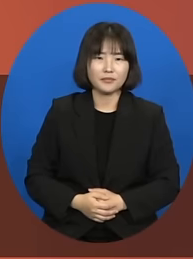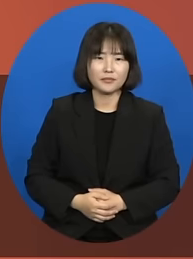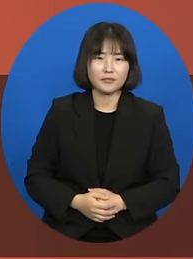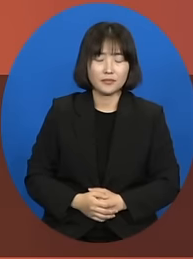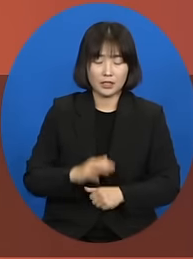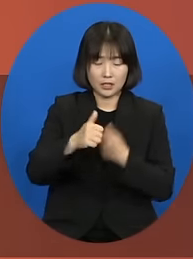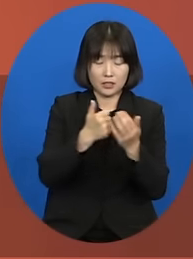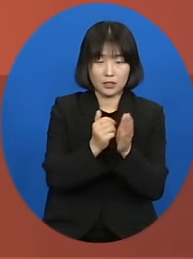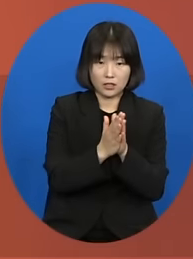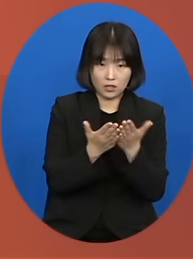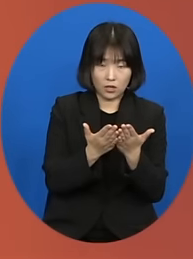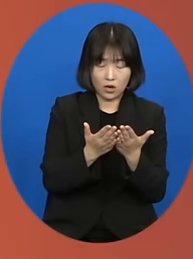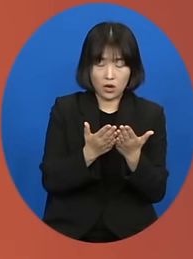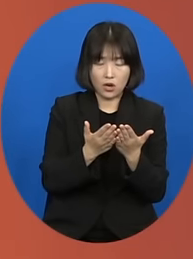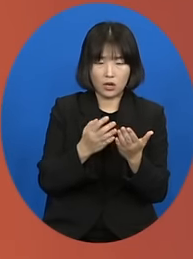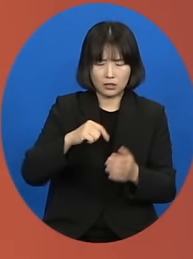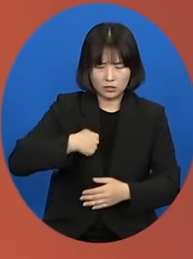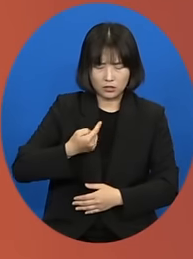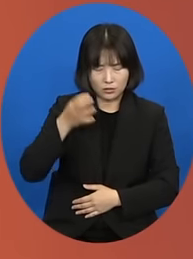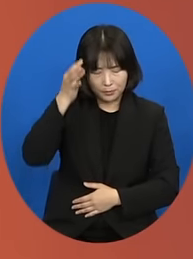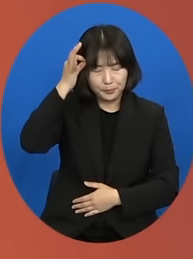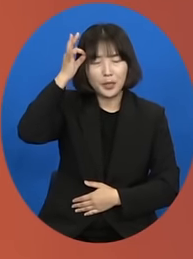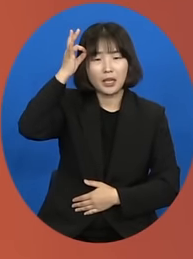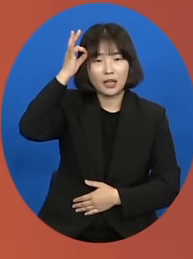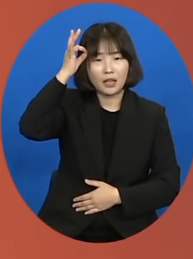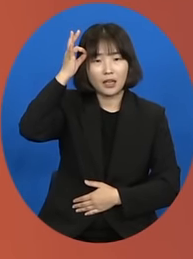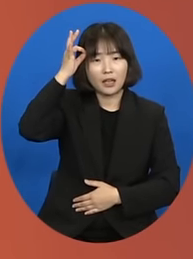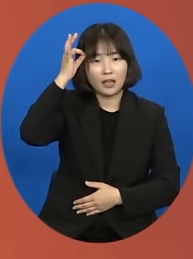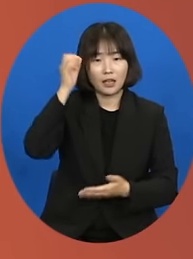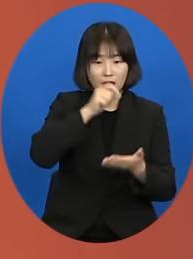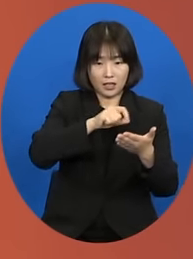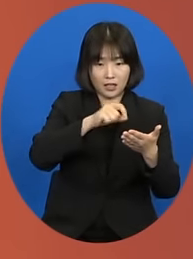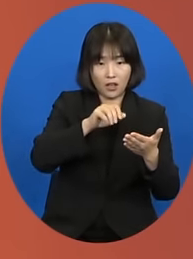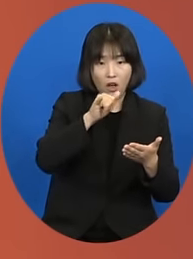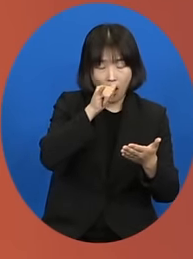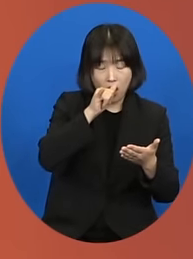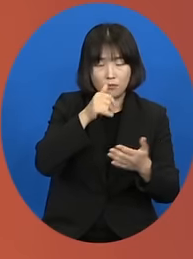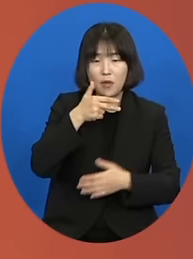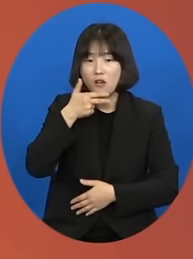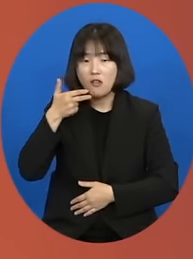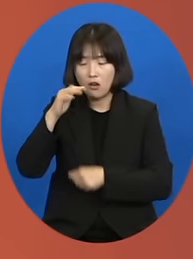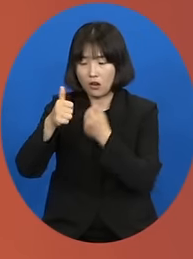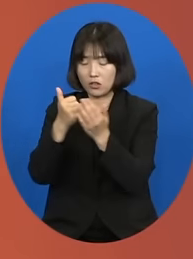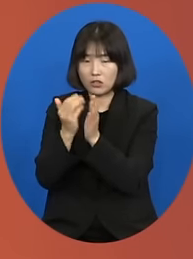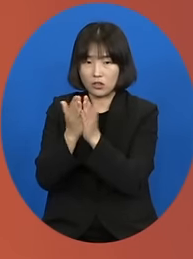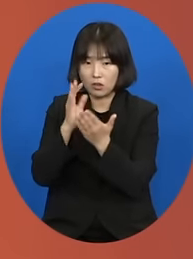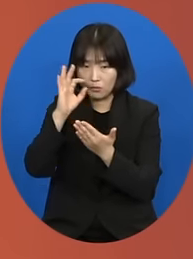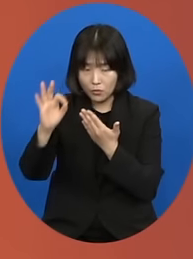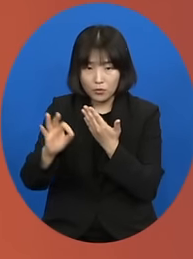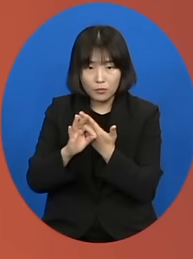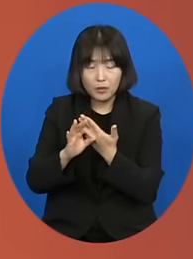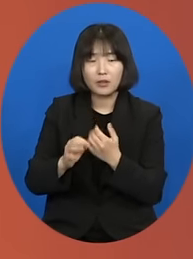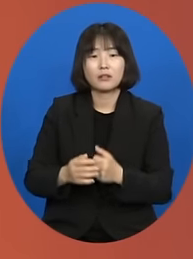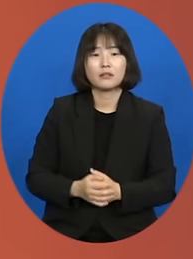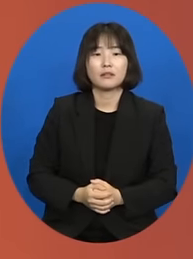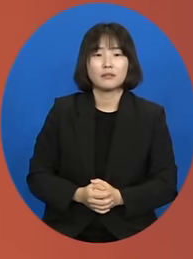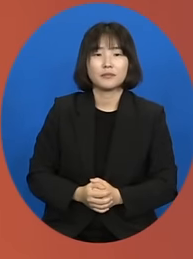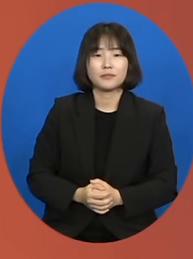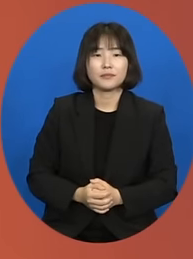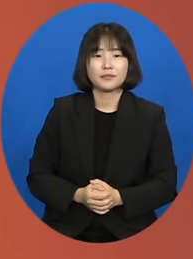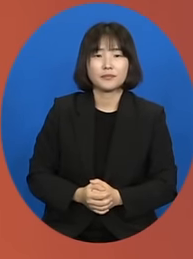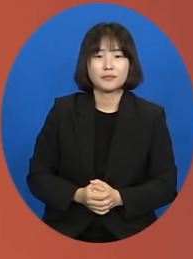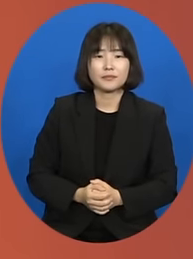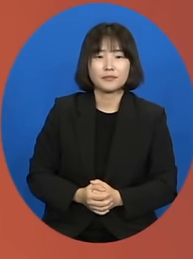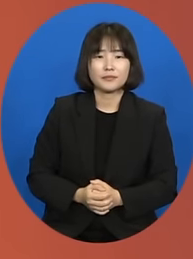성경에는 스스로 돌이켜라고 기록되어 있지만 영어 성경에는 이렇게 기록되어 있습니다. He came